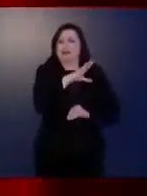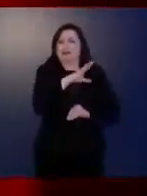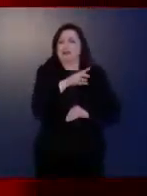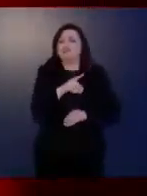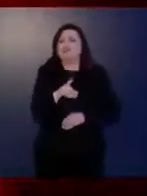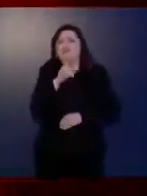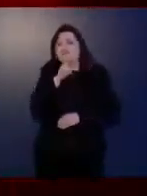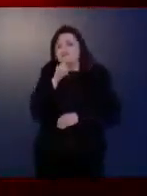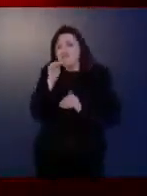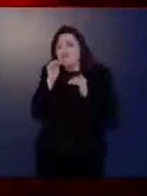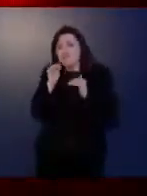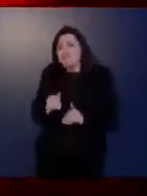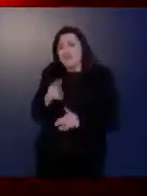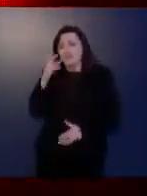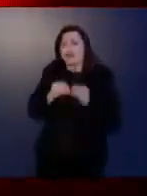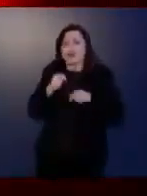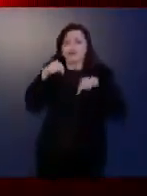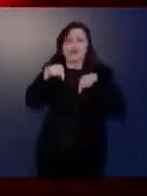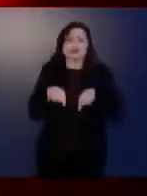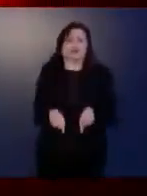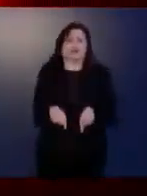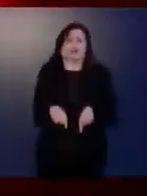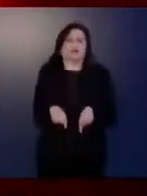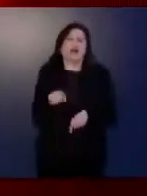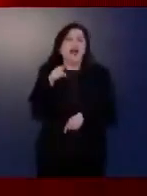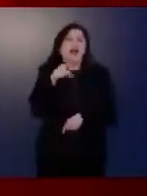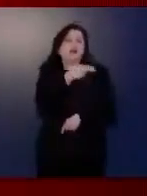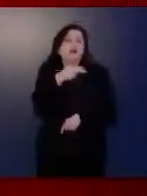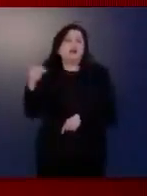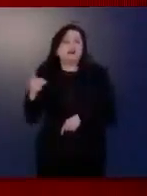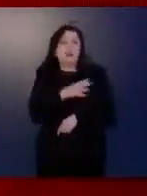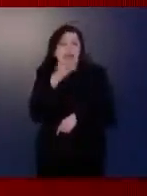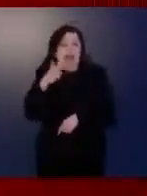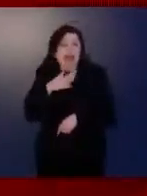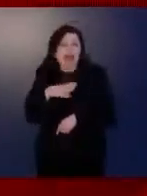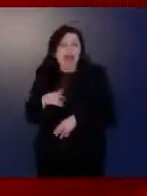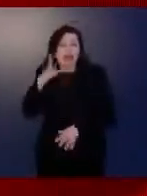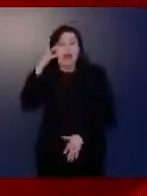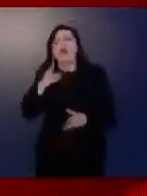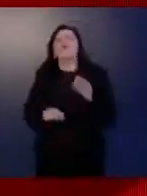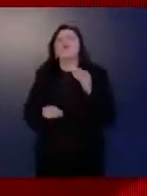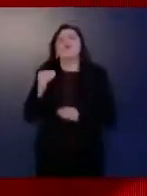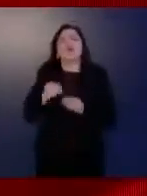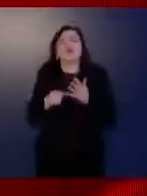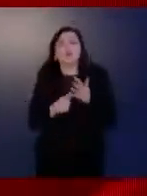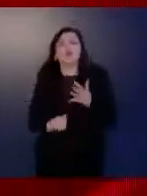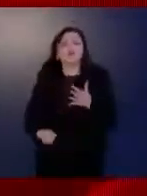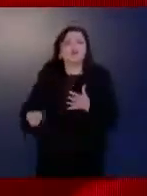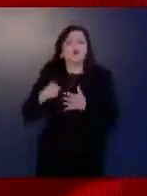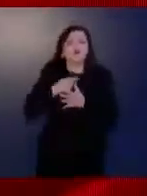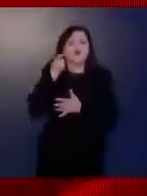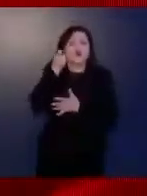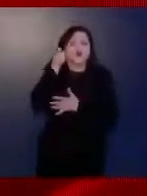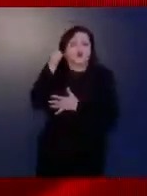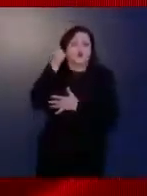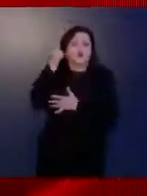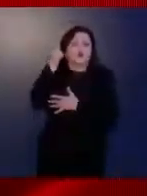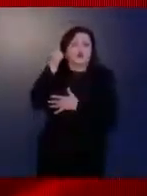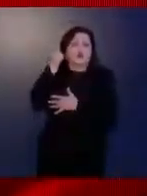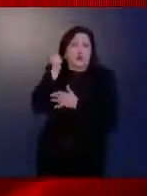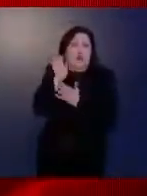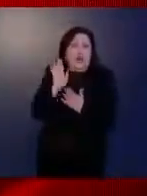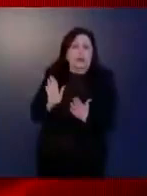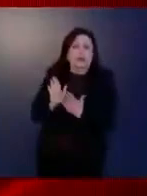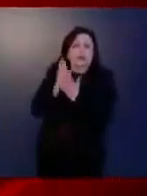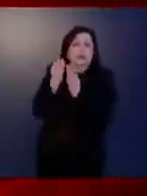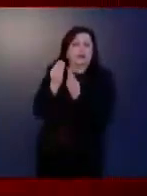ισχύει και σήμερα. Άρα, αν θέλουμε να αντιμετωπίσουμε το πρόβλημα της υπερχρέωσης, θα πρέπει